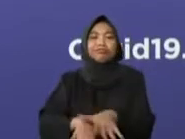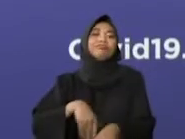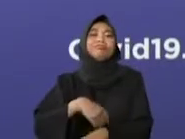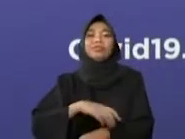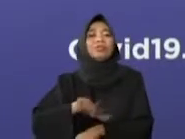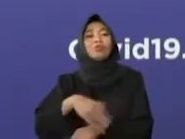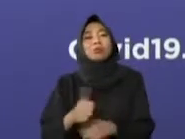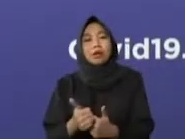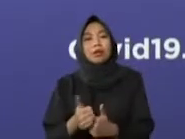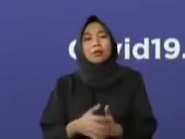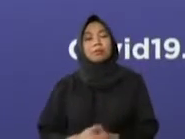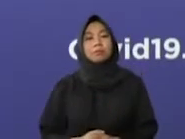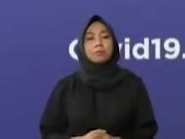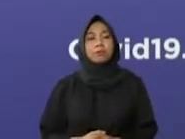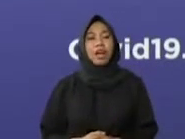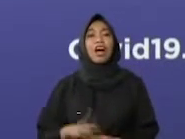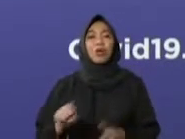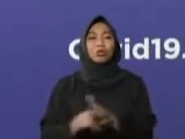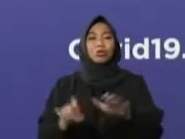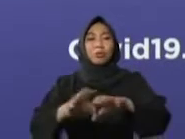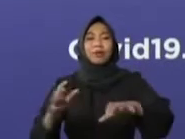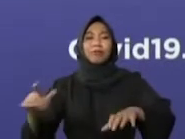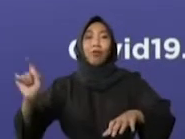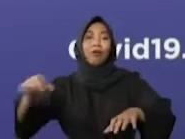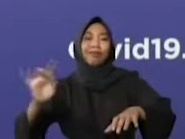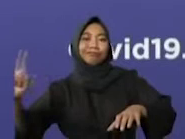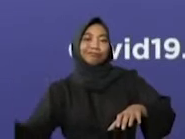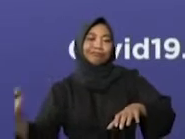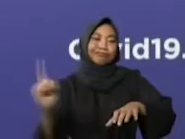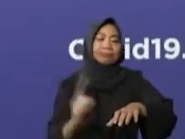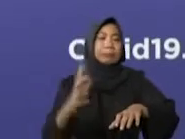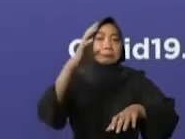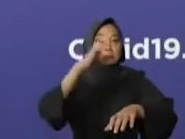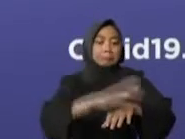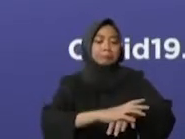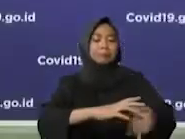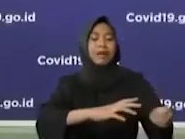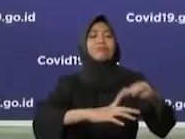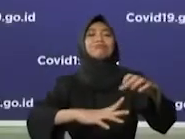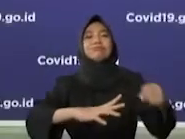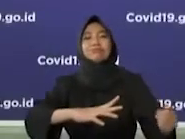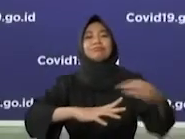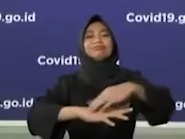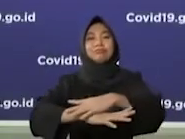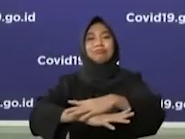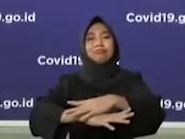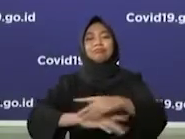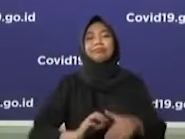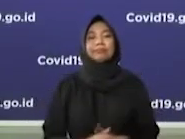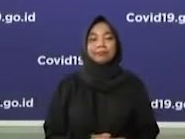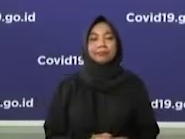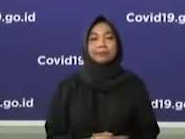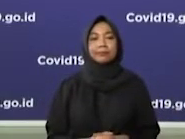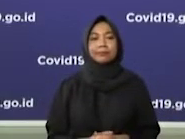secara tidak sengaja tersentuh oleh orang lain maka akan terjadi pemindahan virus ini dari benda-benda yang ada